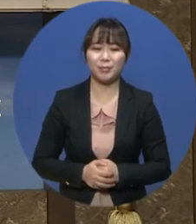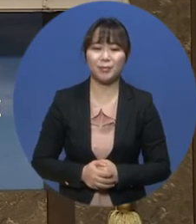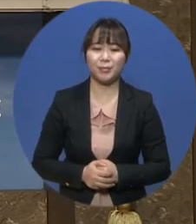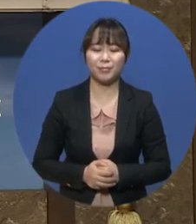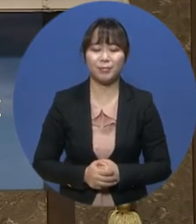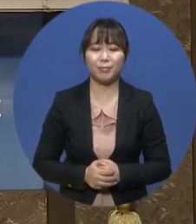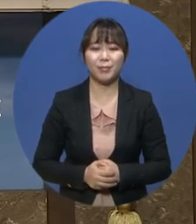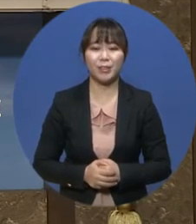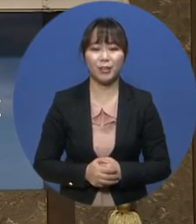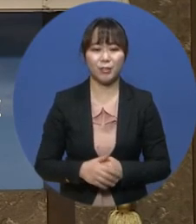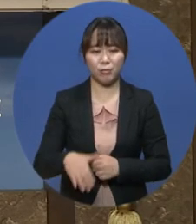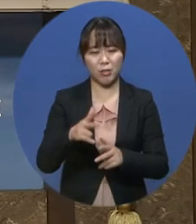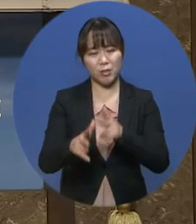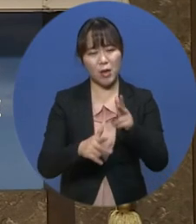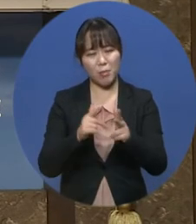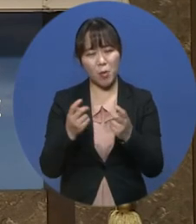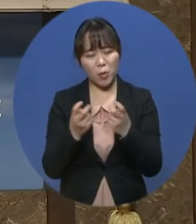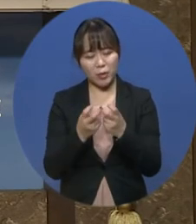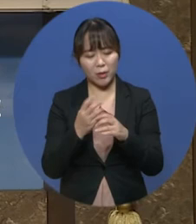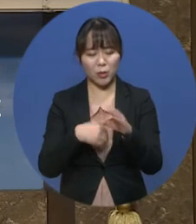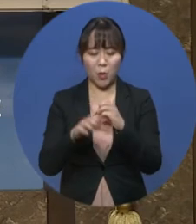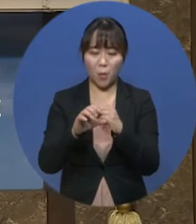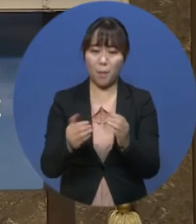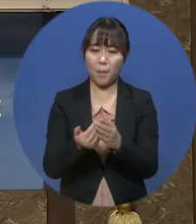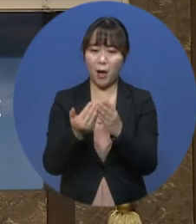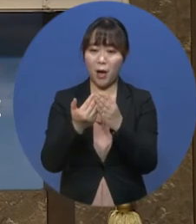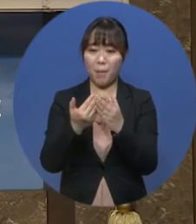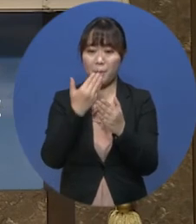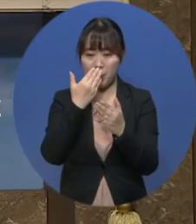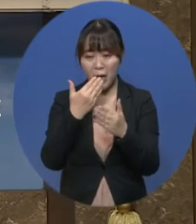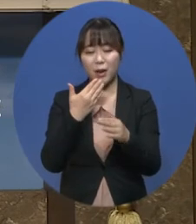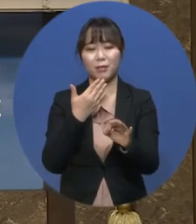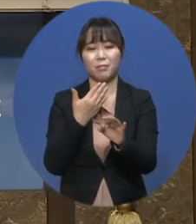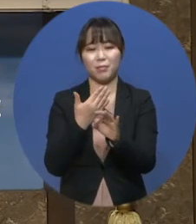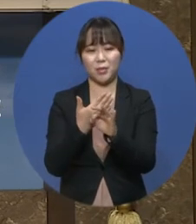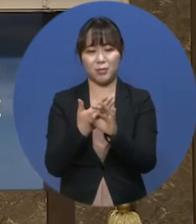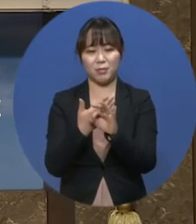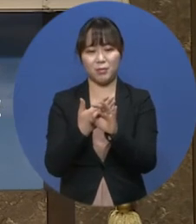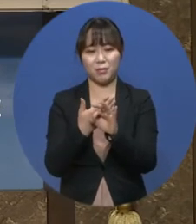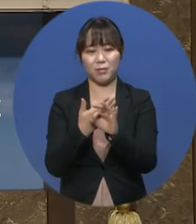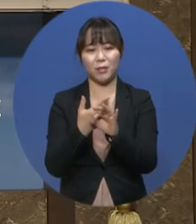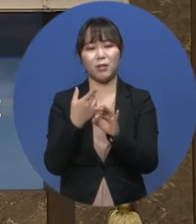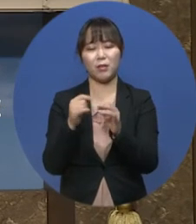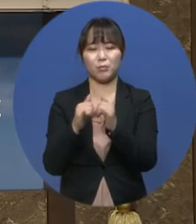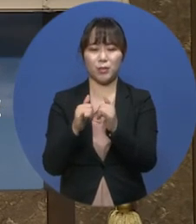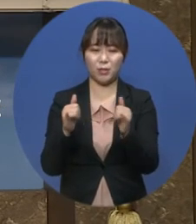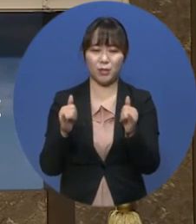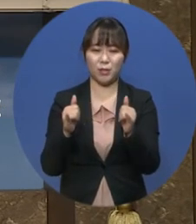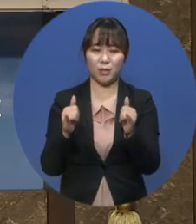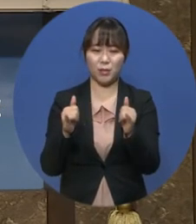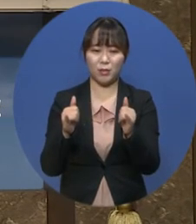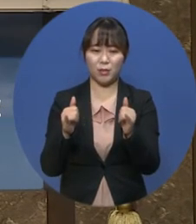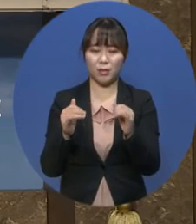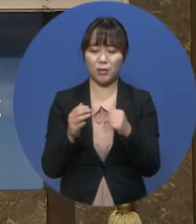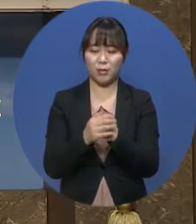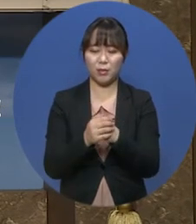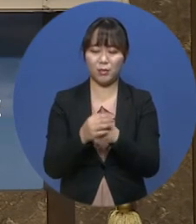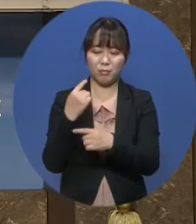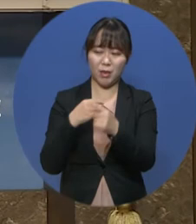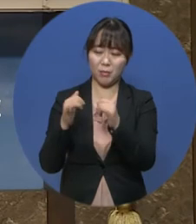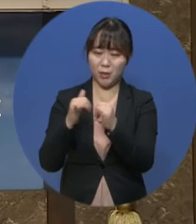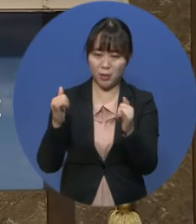우리 사업을 어떻게 썼는지 더 키울 수 있다면 아 그런 분들에게 예